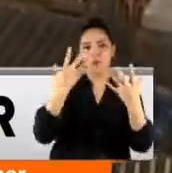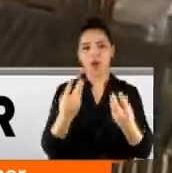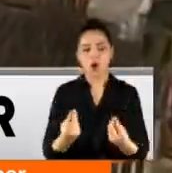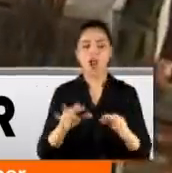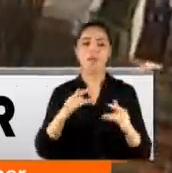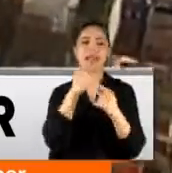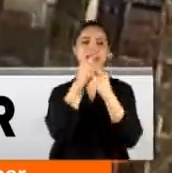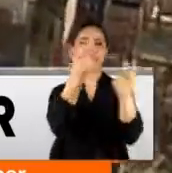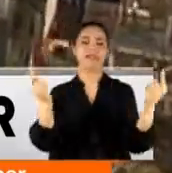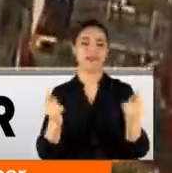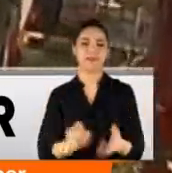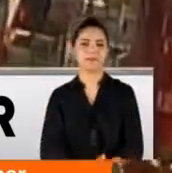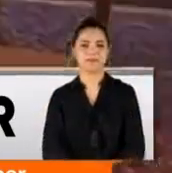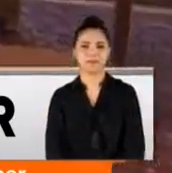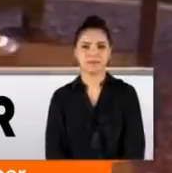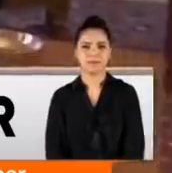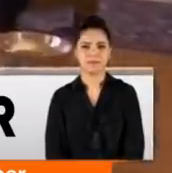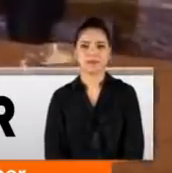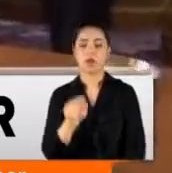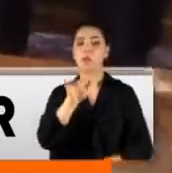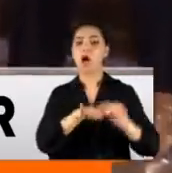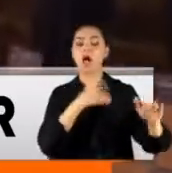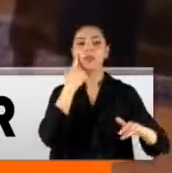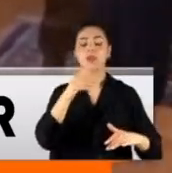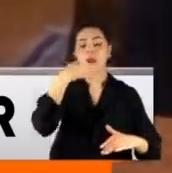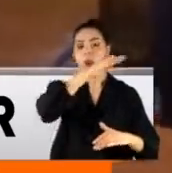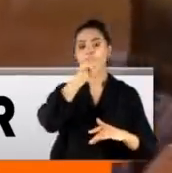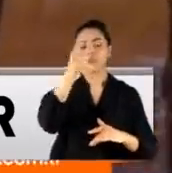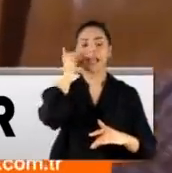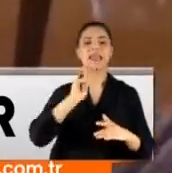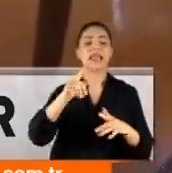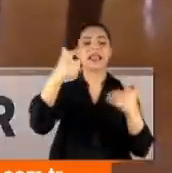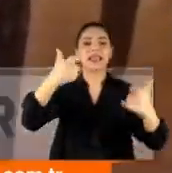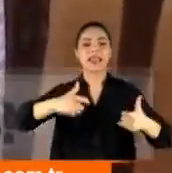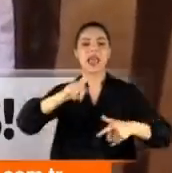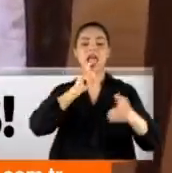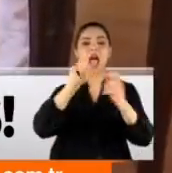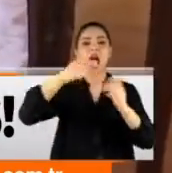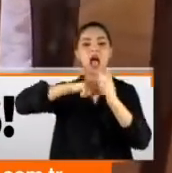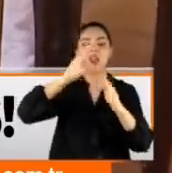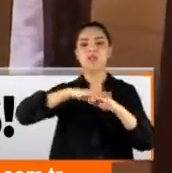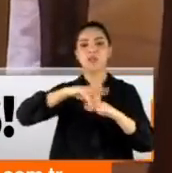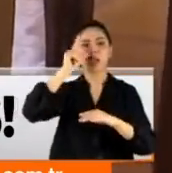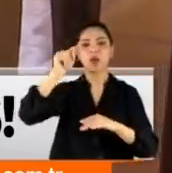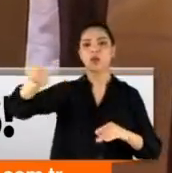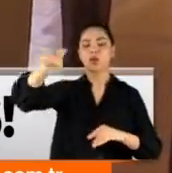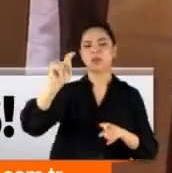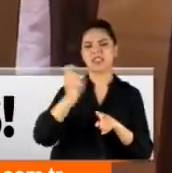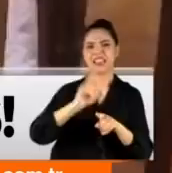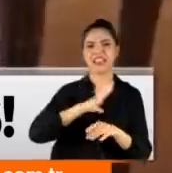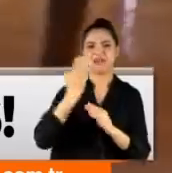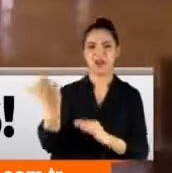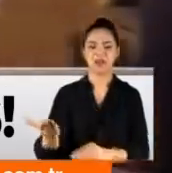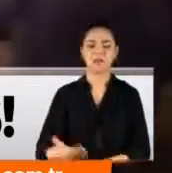sinyalini verdi. Bu hamle Mısır'la yetki alanı anlaşması imzalayan Yunanistan'da soğuk duş etkisi